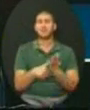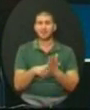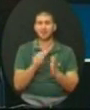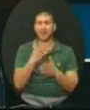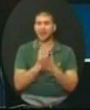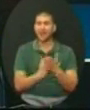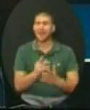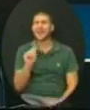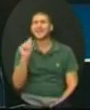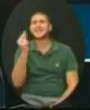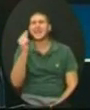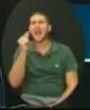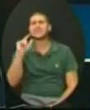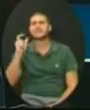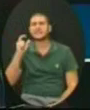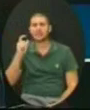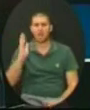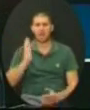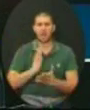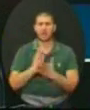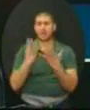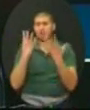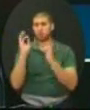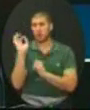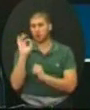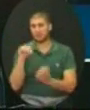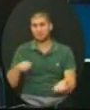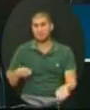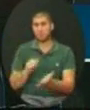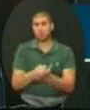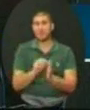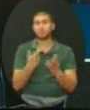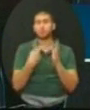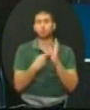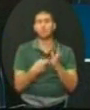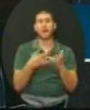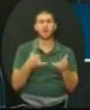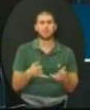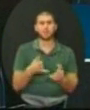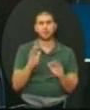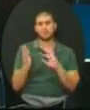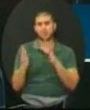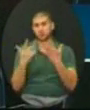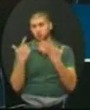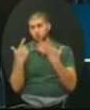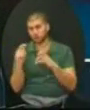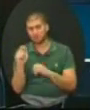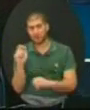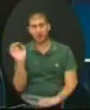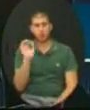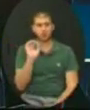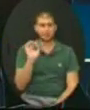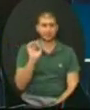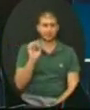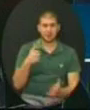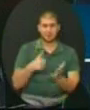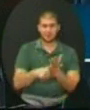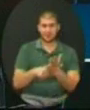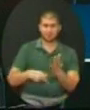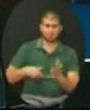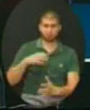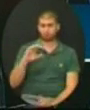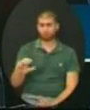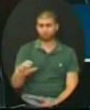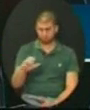החלק היחסי. עד ל-90% מאותו מימון, זאת אומרת, אם היום זה בסביבות ה-70% הבנק יכול